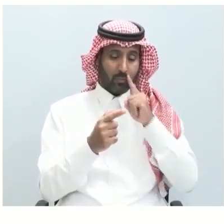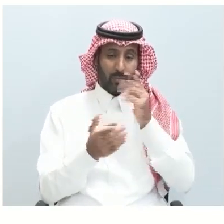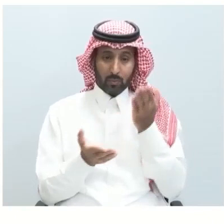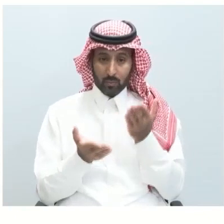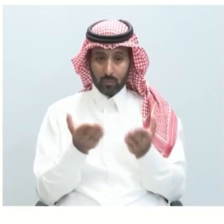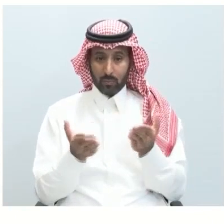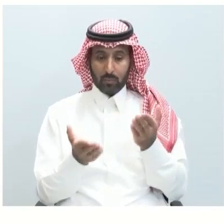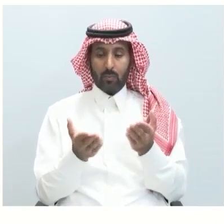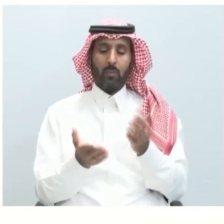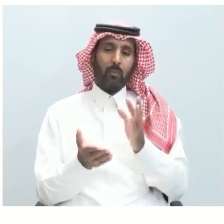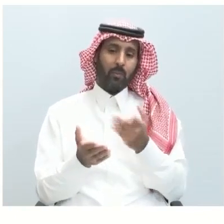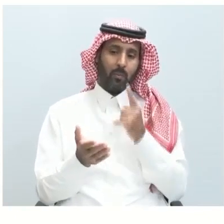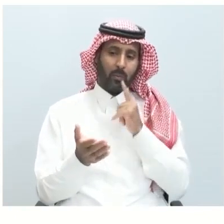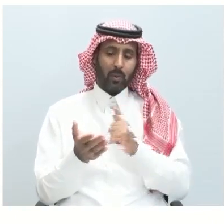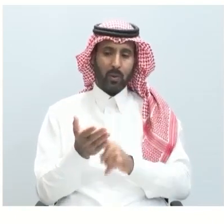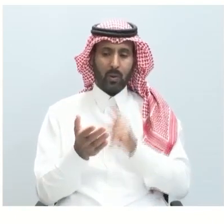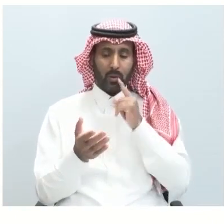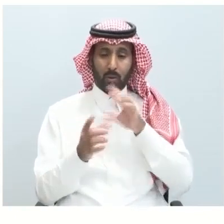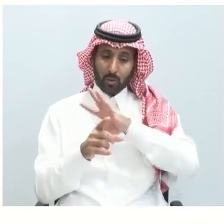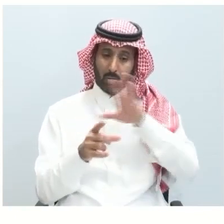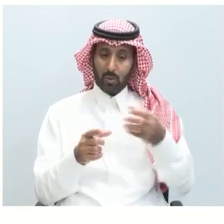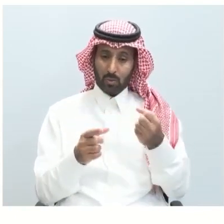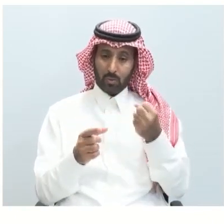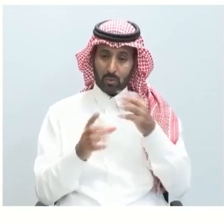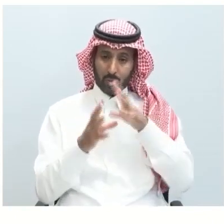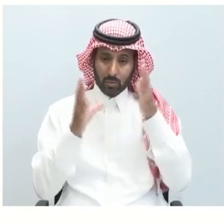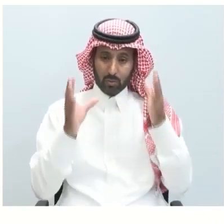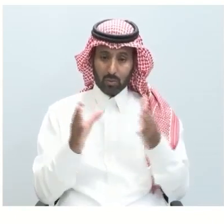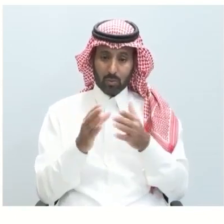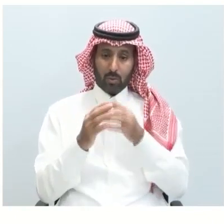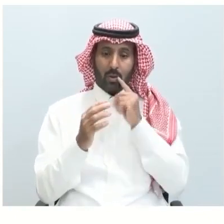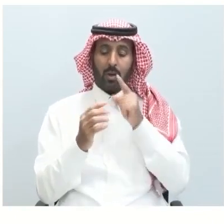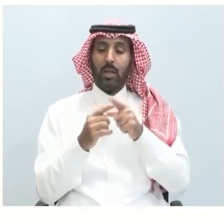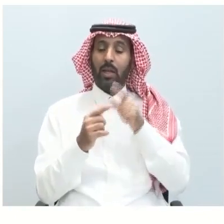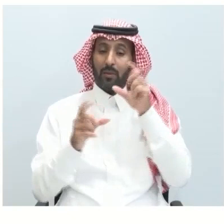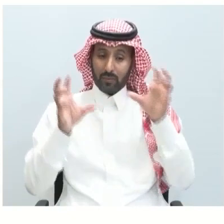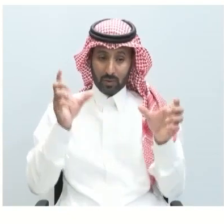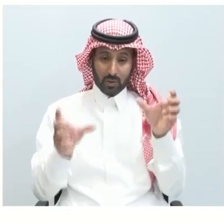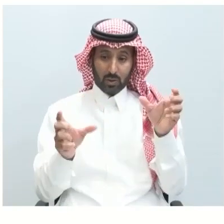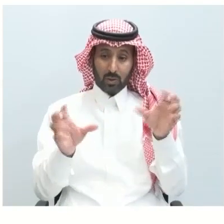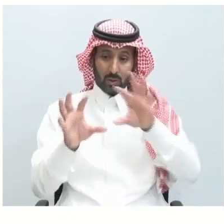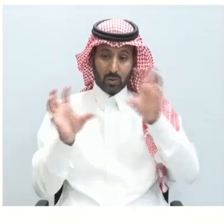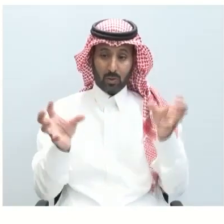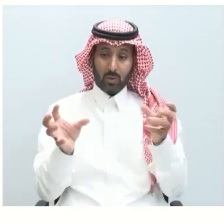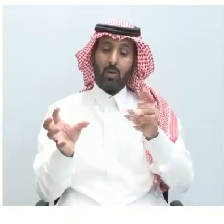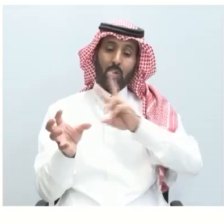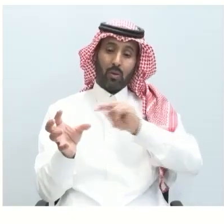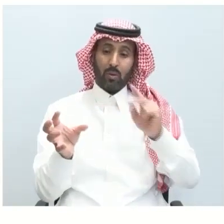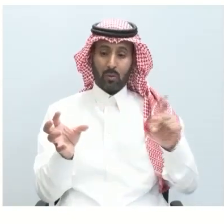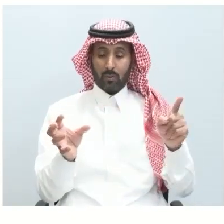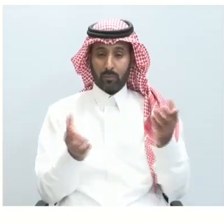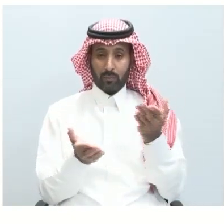التوازن قد تحقق في الحجم الكلي لاحظ قال للد وقين وليس في الدورق الواحد